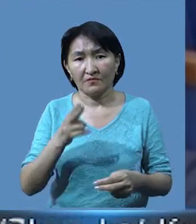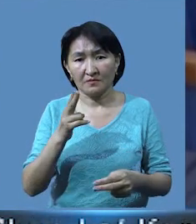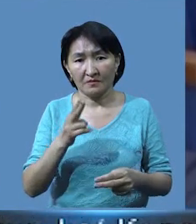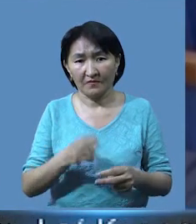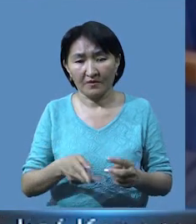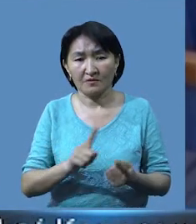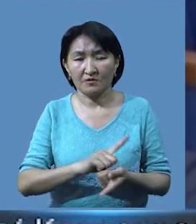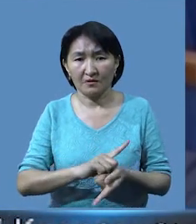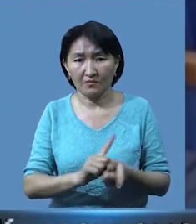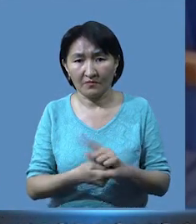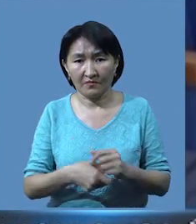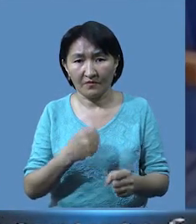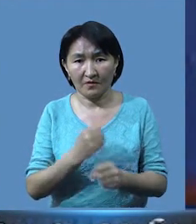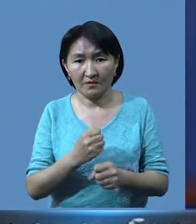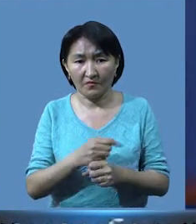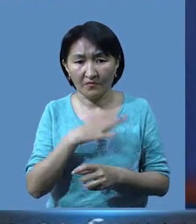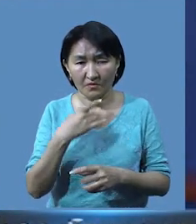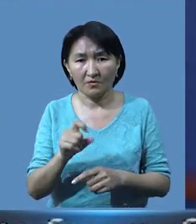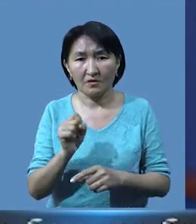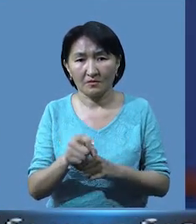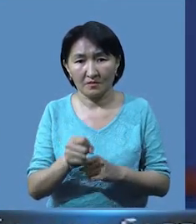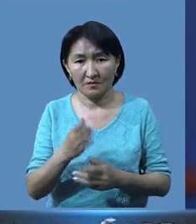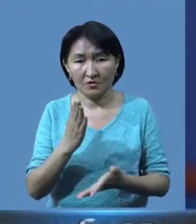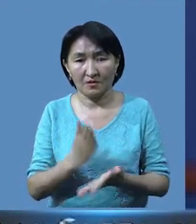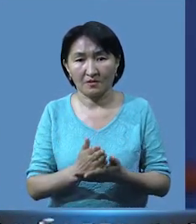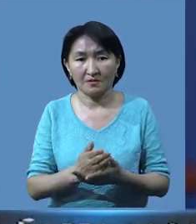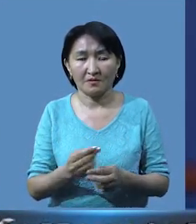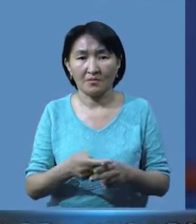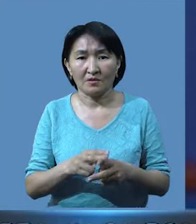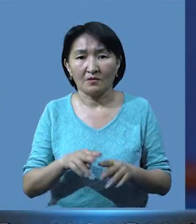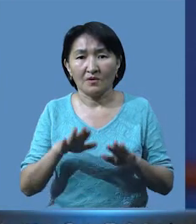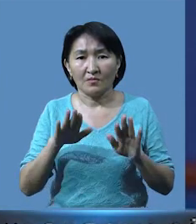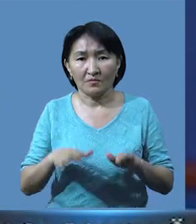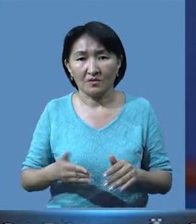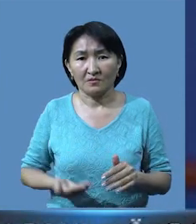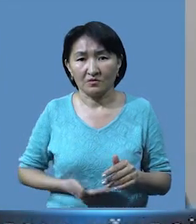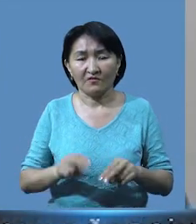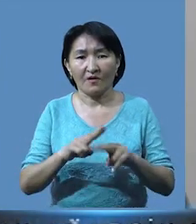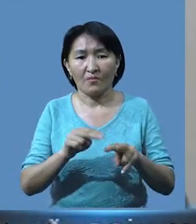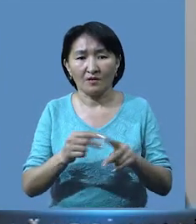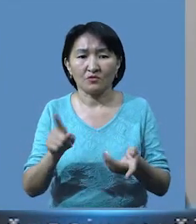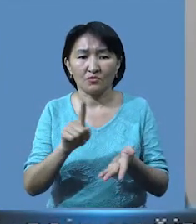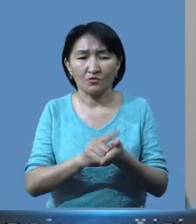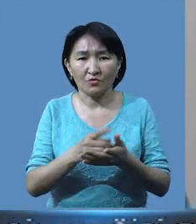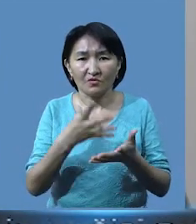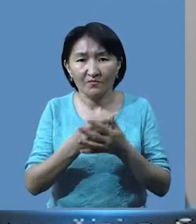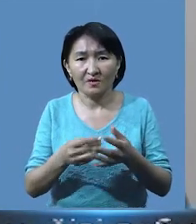түзету үшін тиісті мамандарға тапсырмалар жүктелді. Ең бастысы, жергілікті полиция қызметіне халықпен тиісті